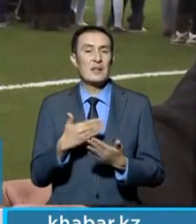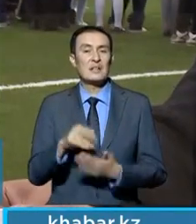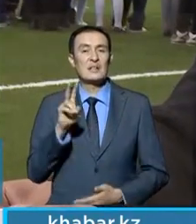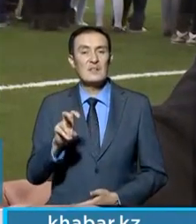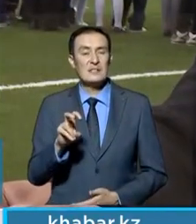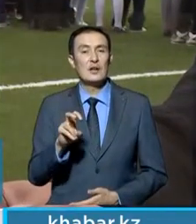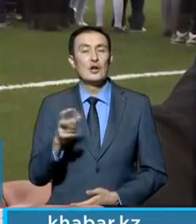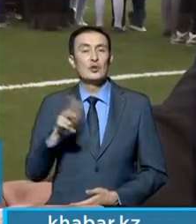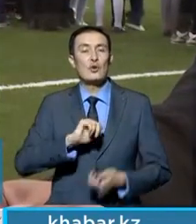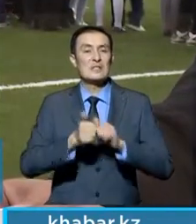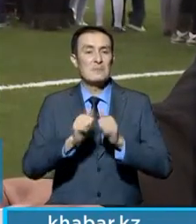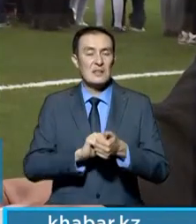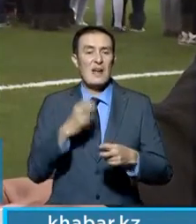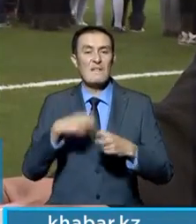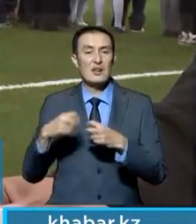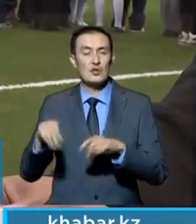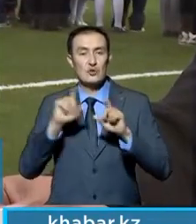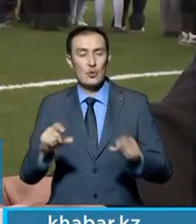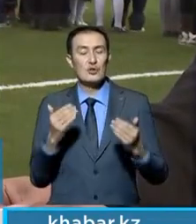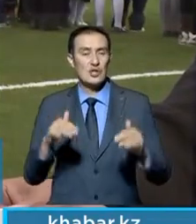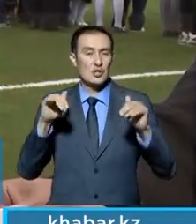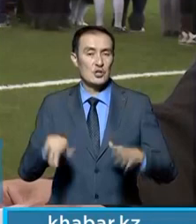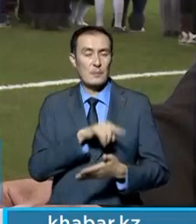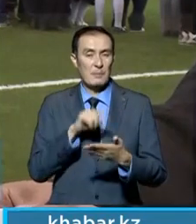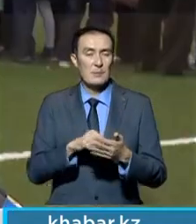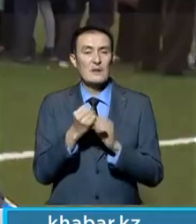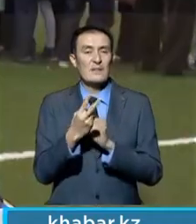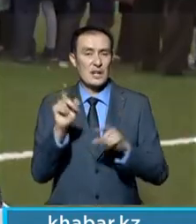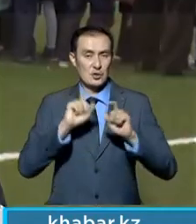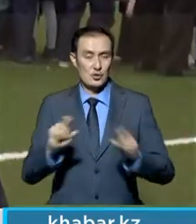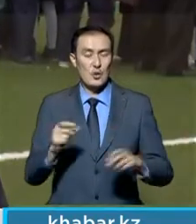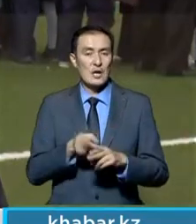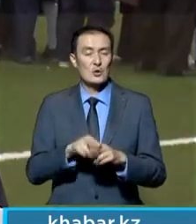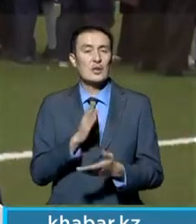200 трехсменных и аварийных школ. Сейчас мы решили проблему 12 объектов,